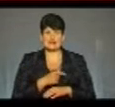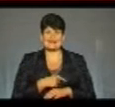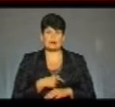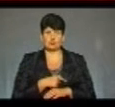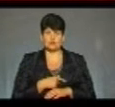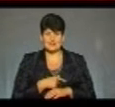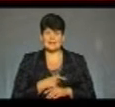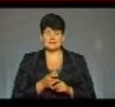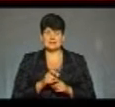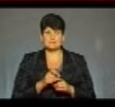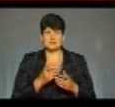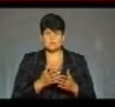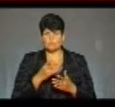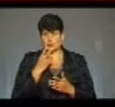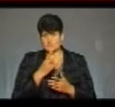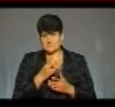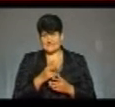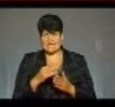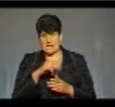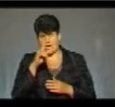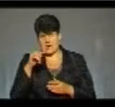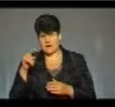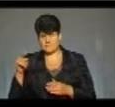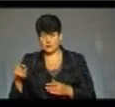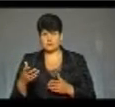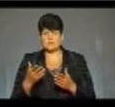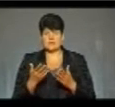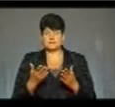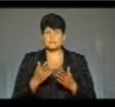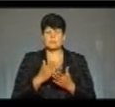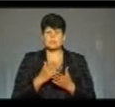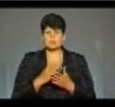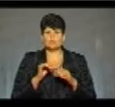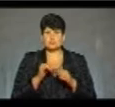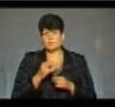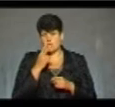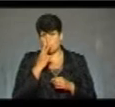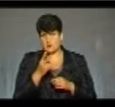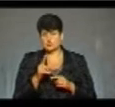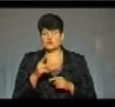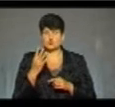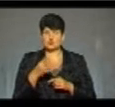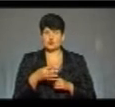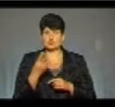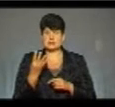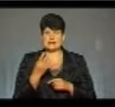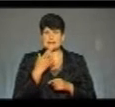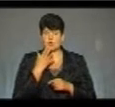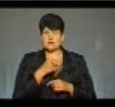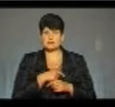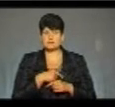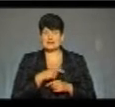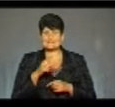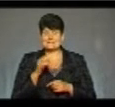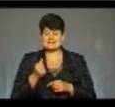депутатів. Попрошу режисера зараз показати нам графіку, де ми матимемо можливість побачити, що 44 народних депутатів від партії